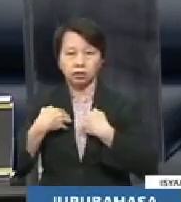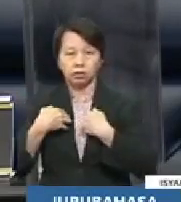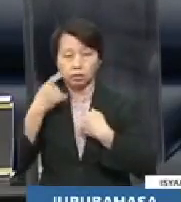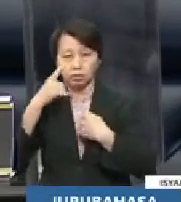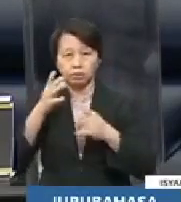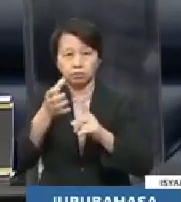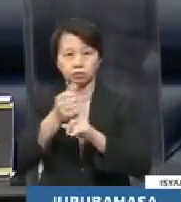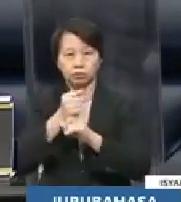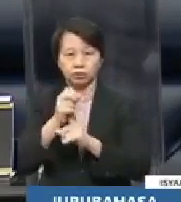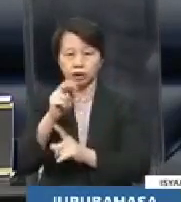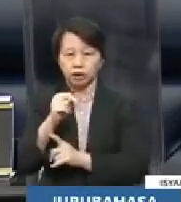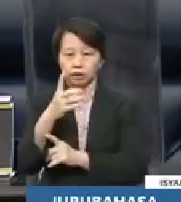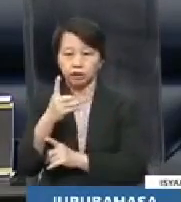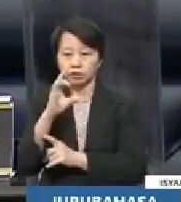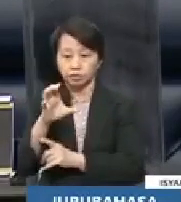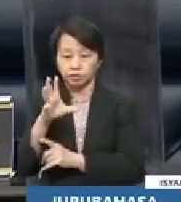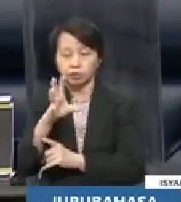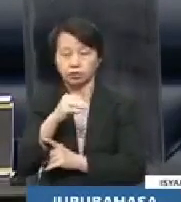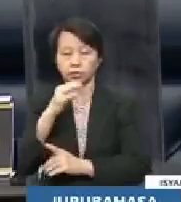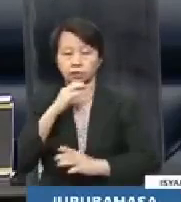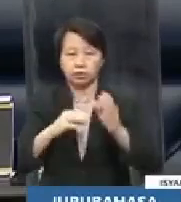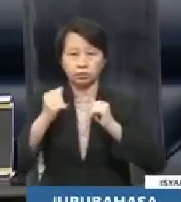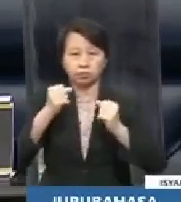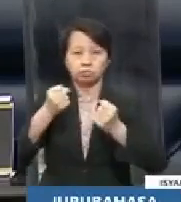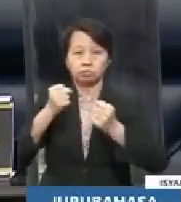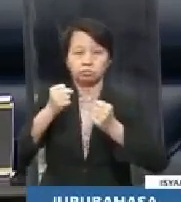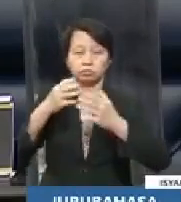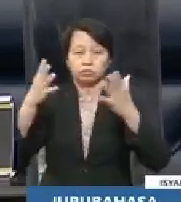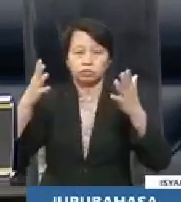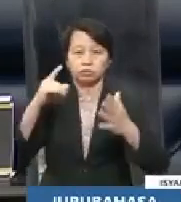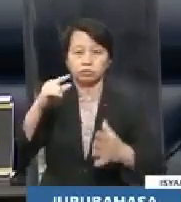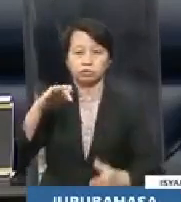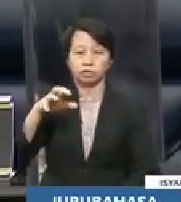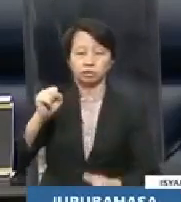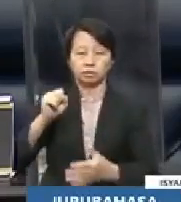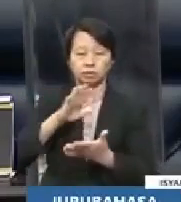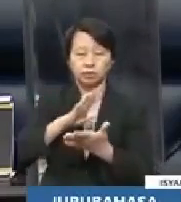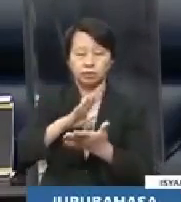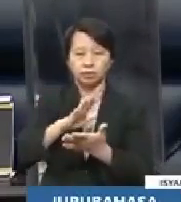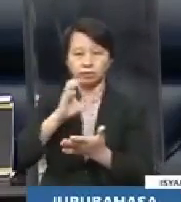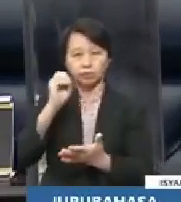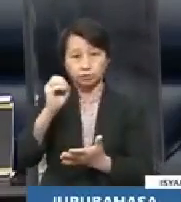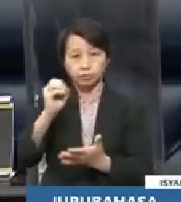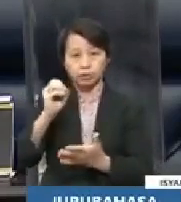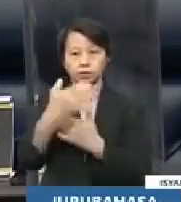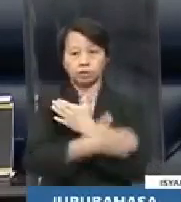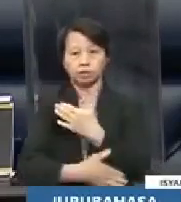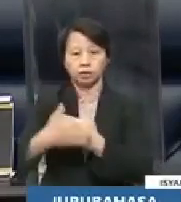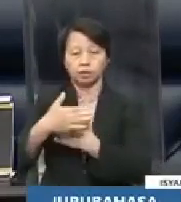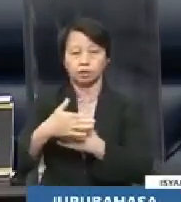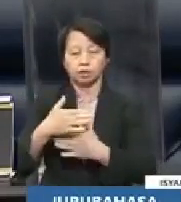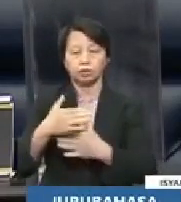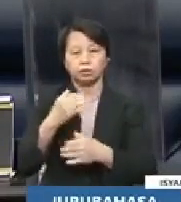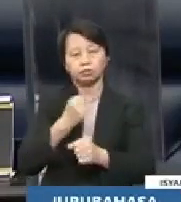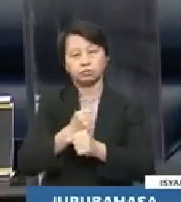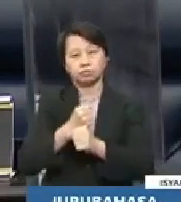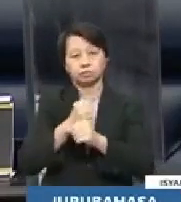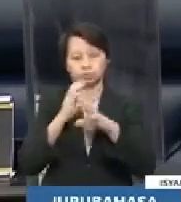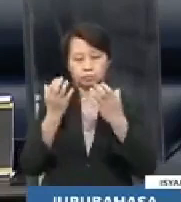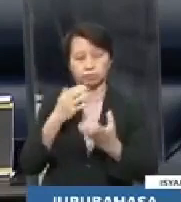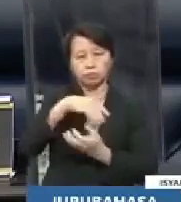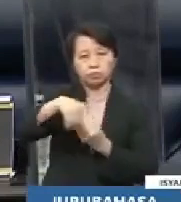kepada pencapaian NDC dan ekspirasi pelepasan ggsipu bersih negara kerja alam sekitar dan air